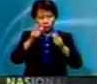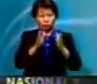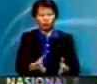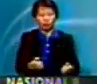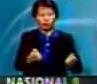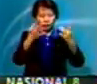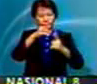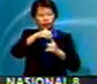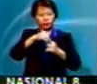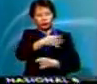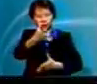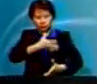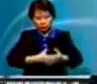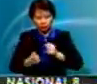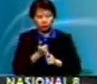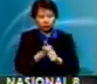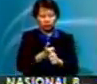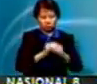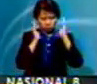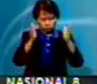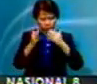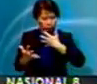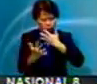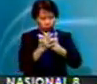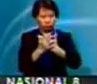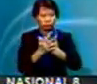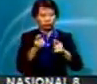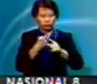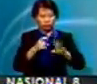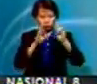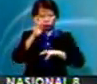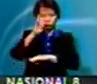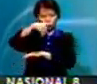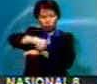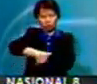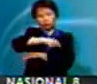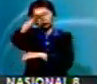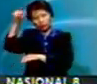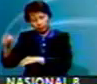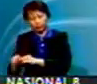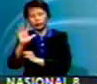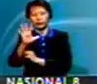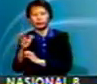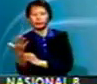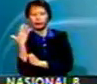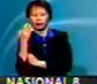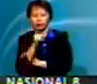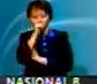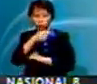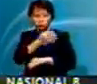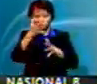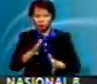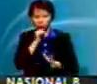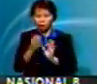ramai, khususnya nelayan, supaya mematuhi tempoh perintah berkurung tersebut dari 7 malam hingga 5 pagi bagi memastikan nelayan